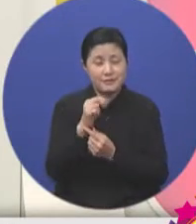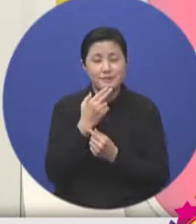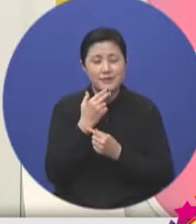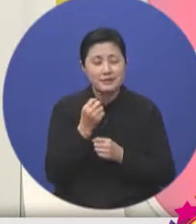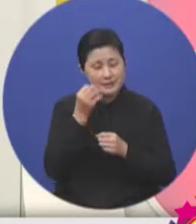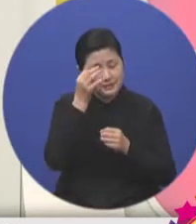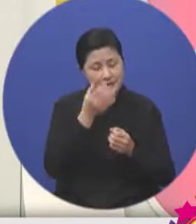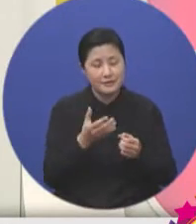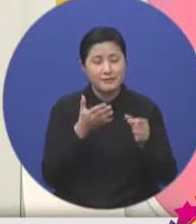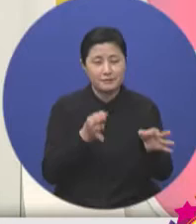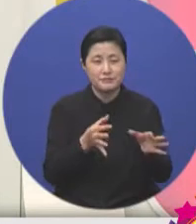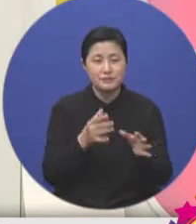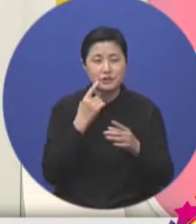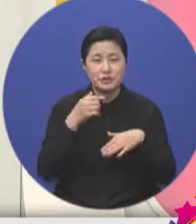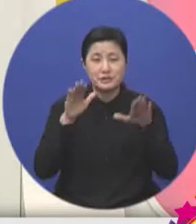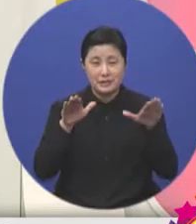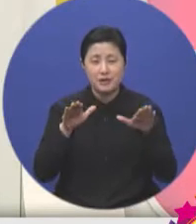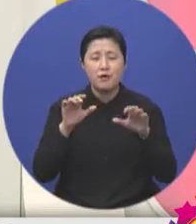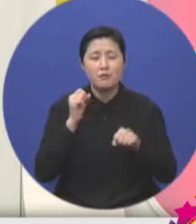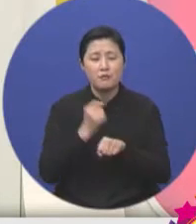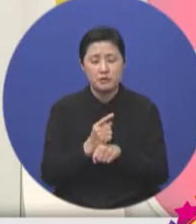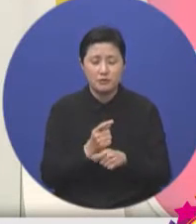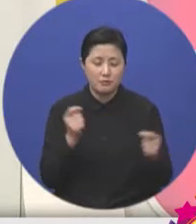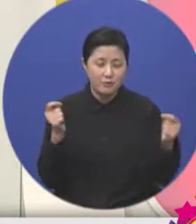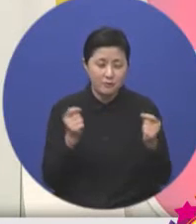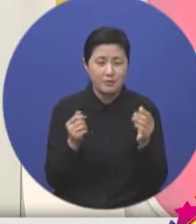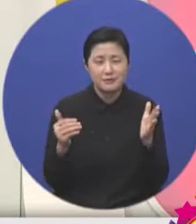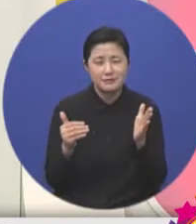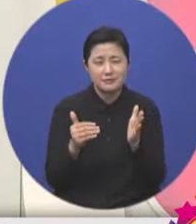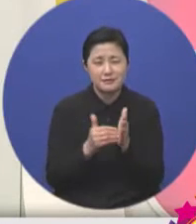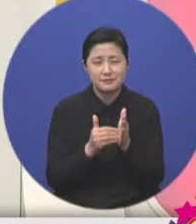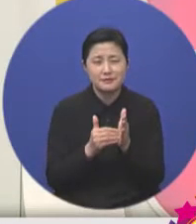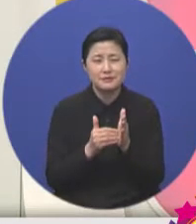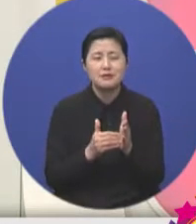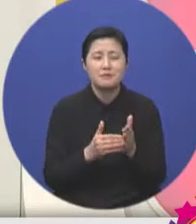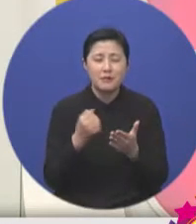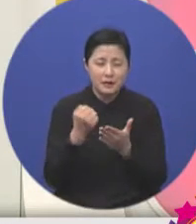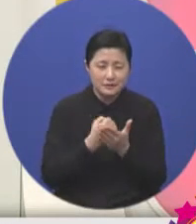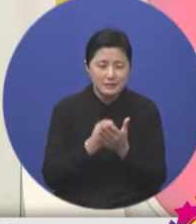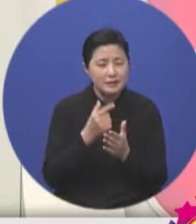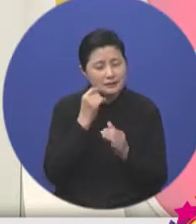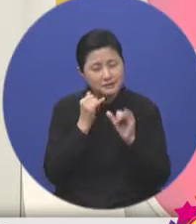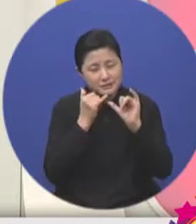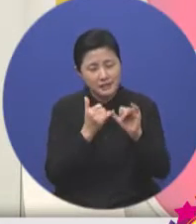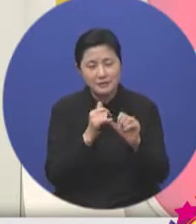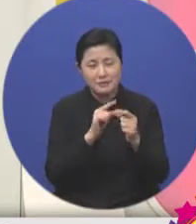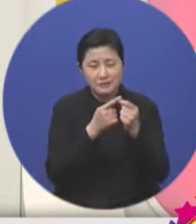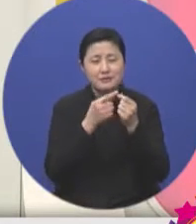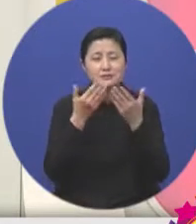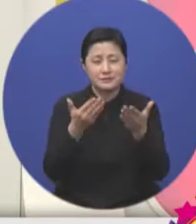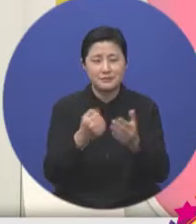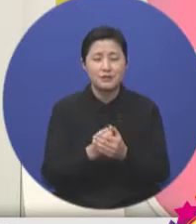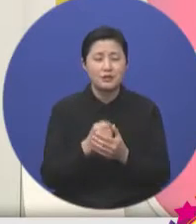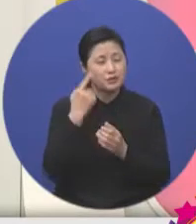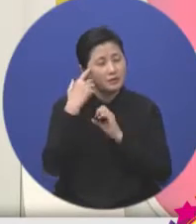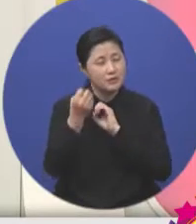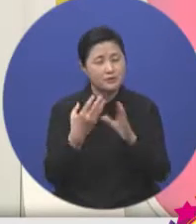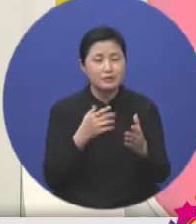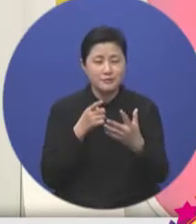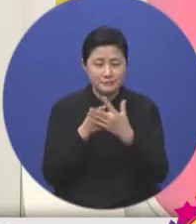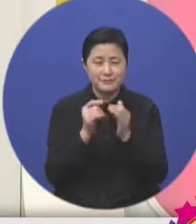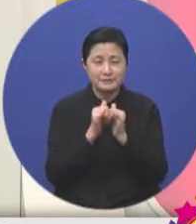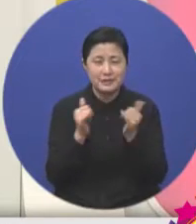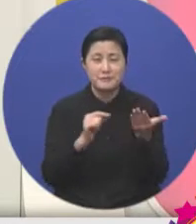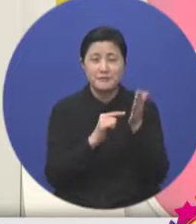감사합니다. 어느덧. 네. 어느덧 끝나가네요. 이제 장원 또 아차상 벌써. 인기상 또 드려야 되고요. 퀴즈 또